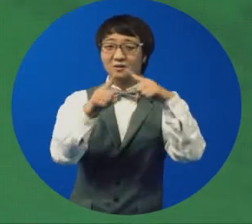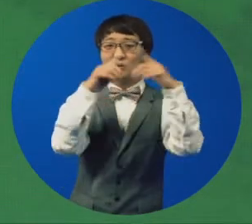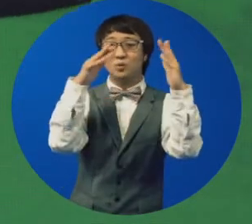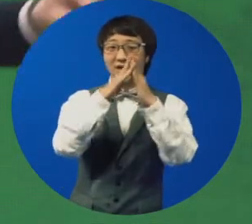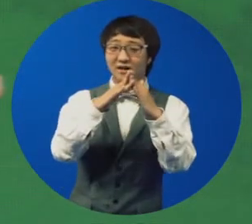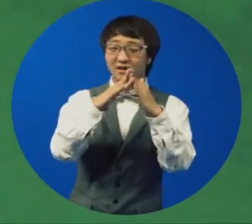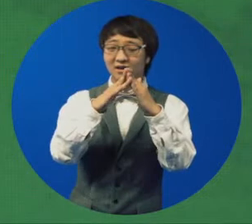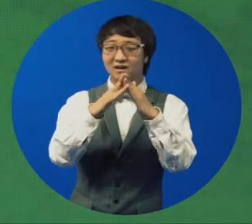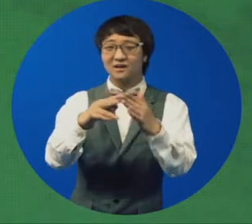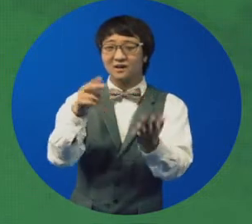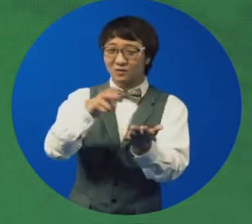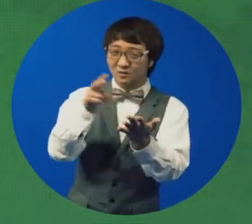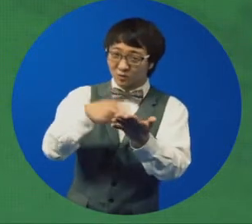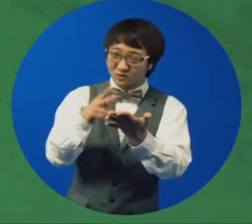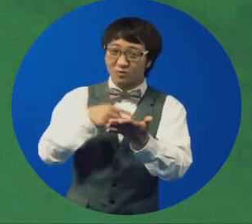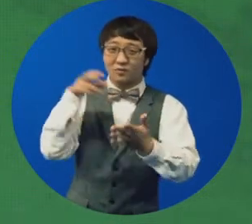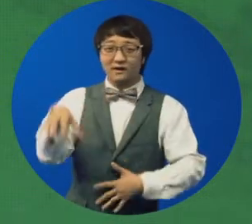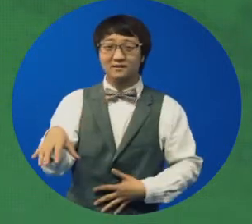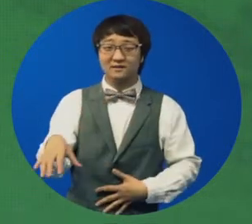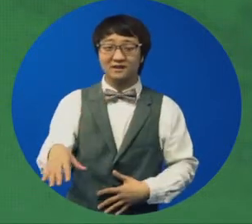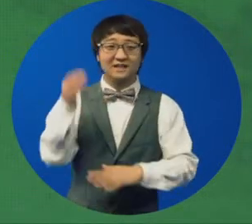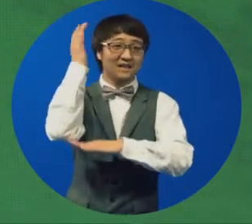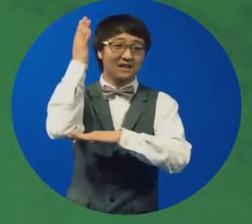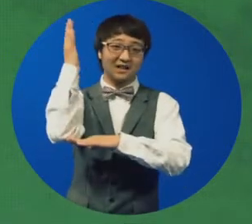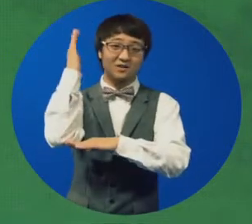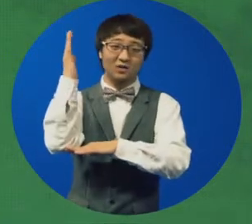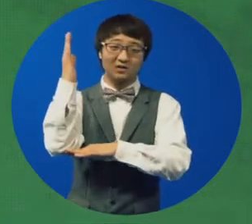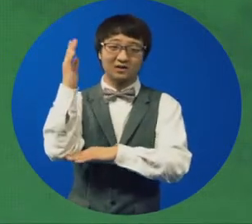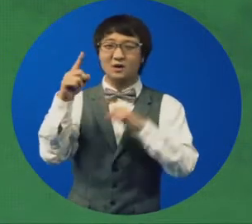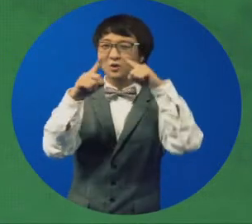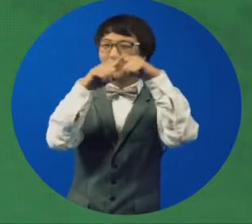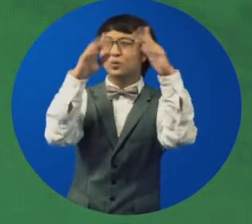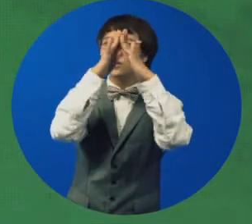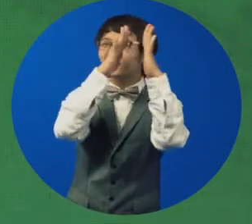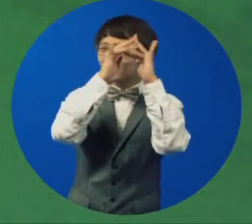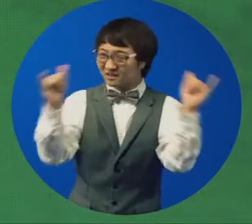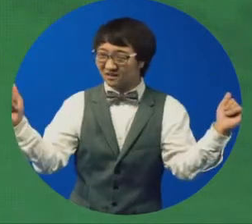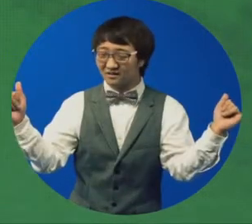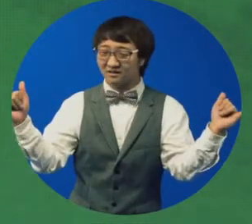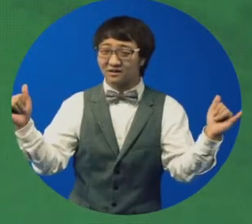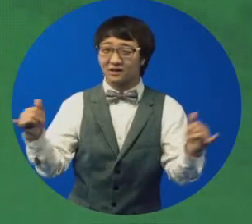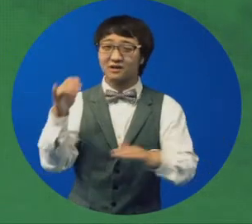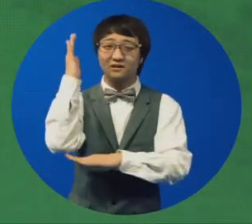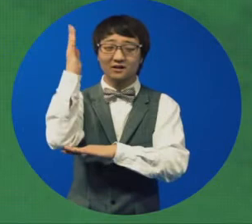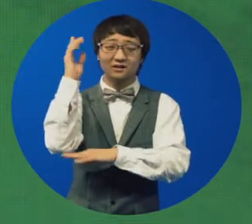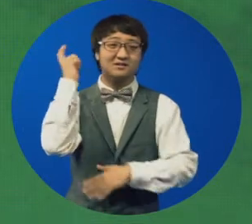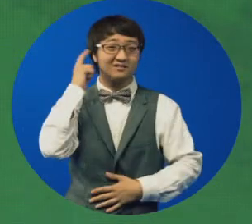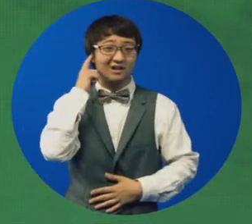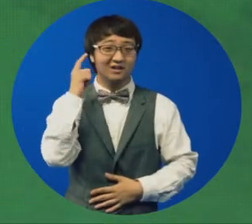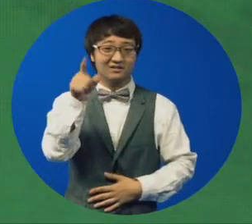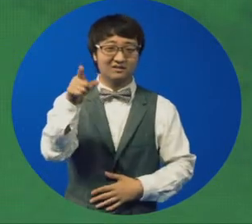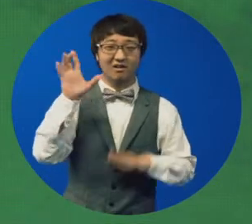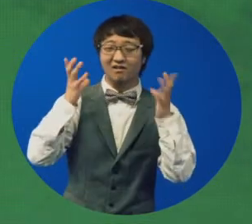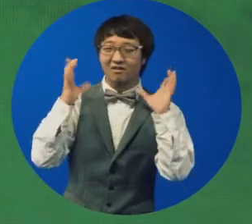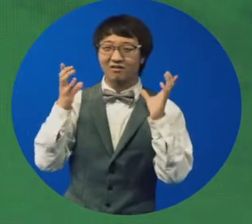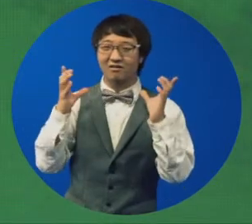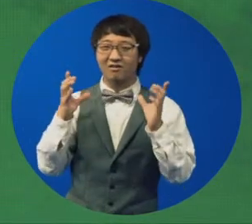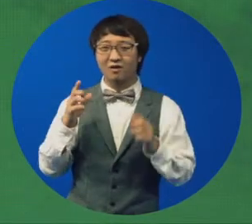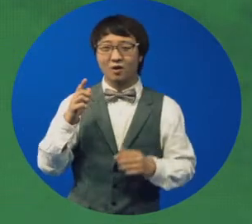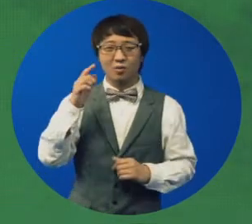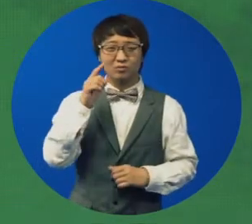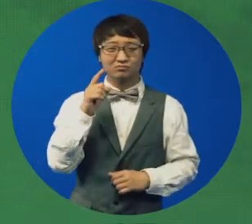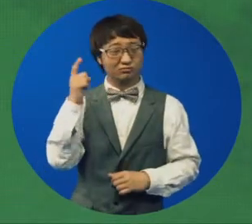교회 도서관 옆에서 이야기하는 어떤 교인들의 이야기를 듣습니다. 이런 말이었답니다. 그 애송이가 정말 자기가